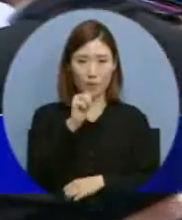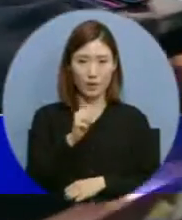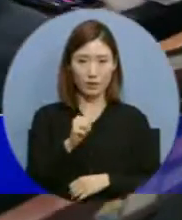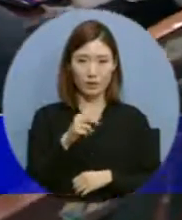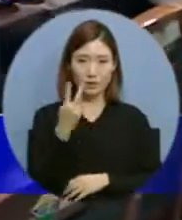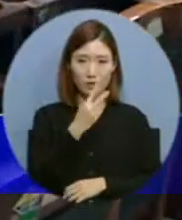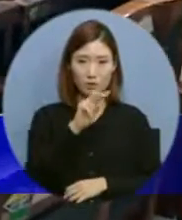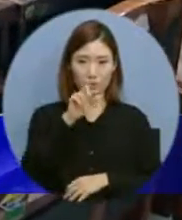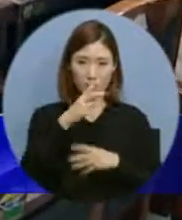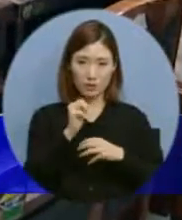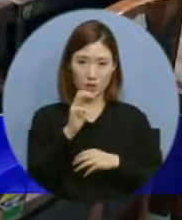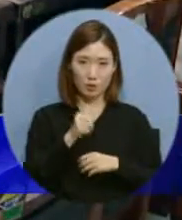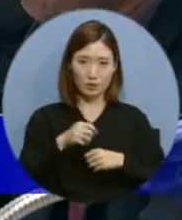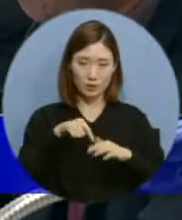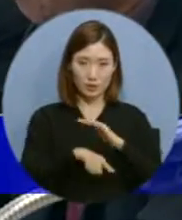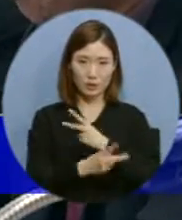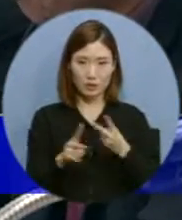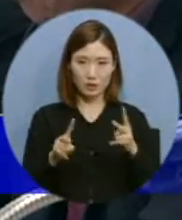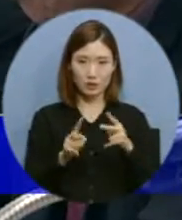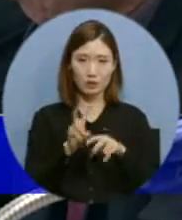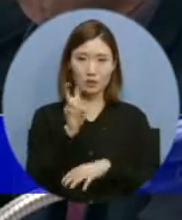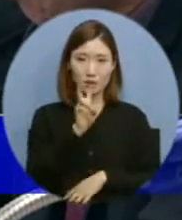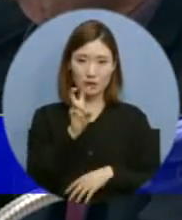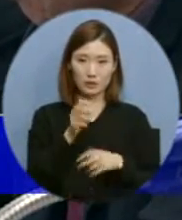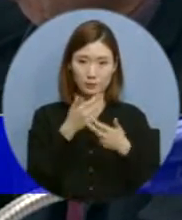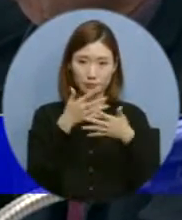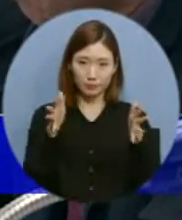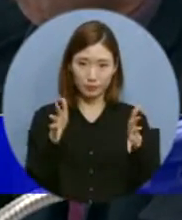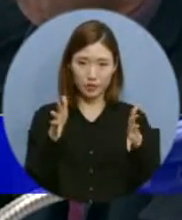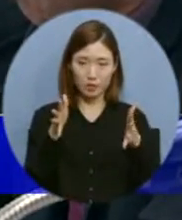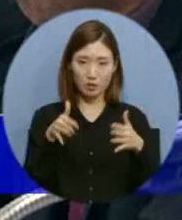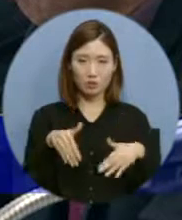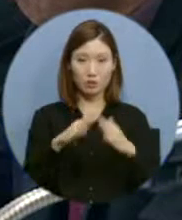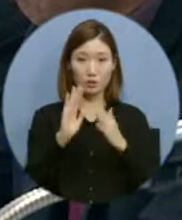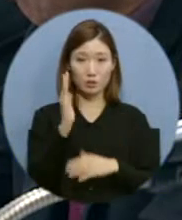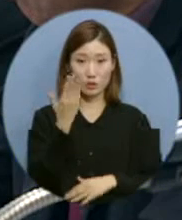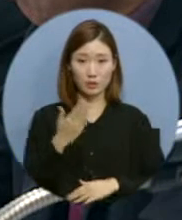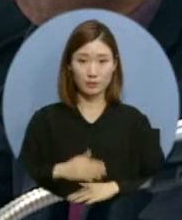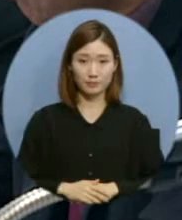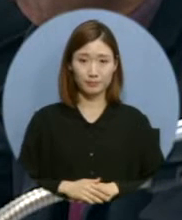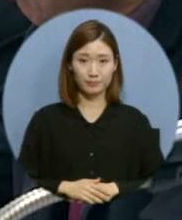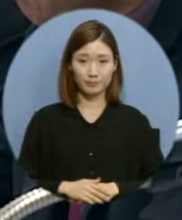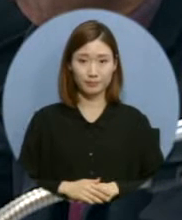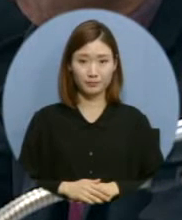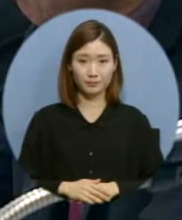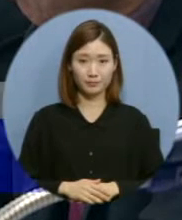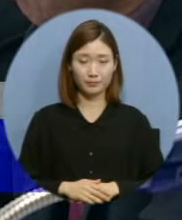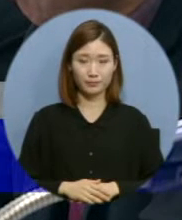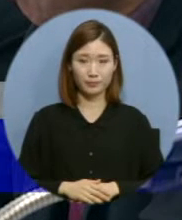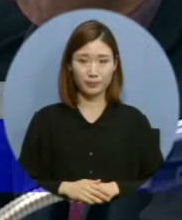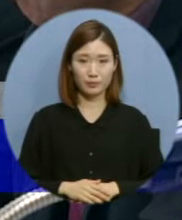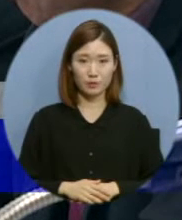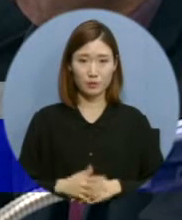제곱미터로 지하 2층, 지상 20층 건물 한동이 들어섭니다. 총 사업비는 저희가